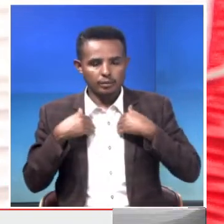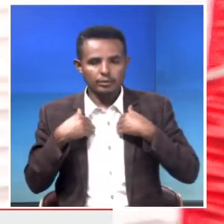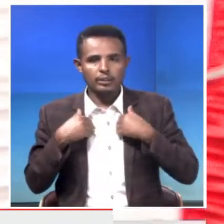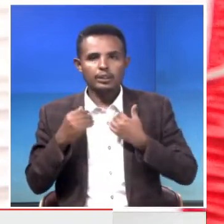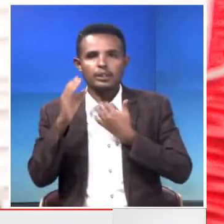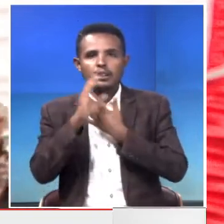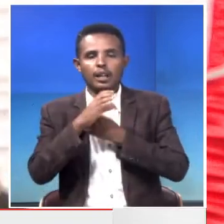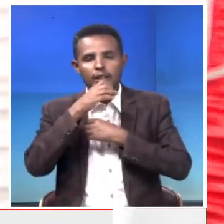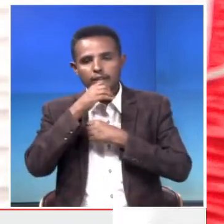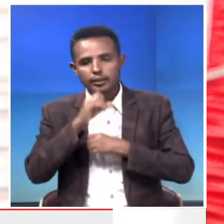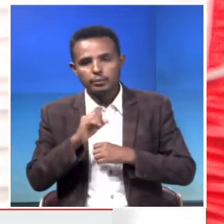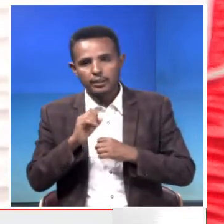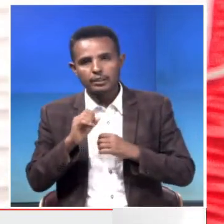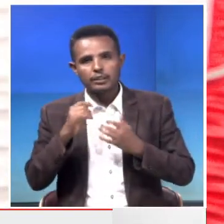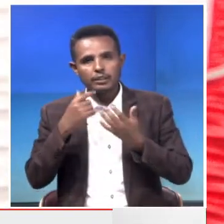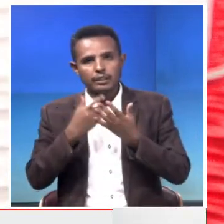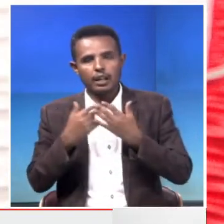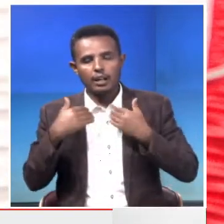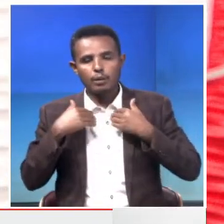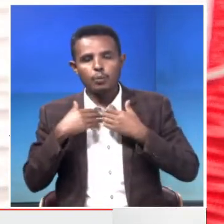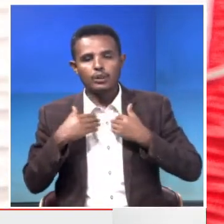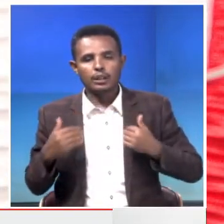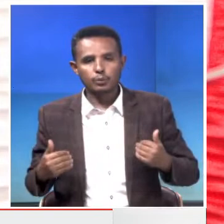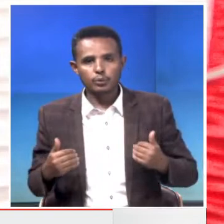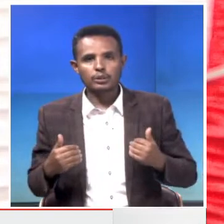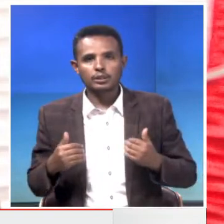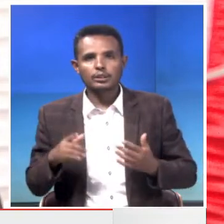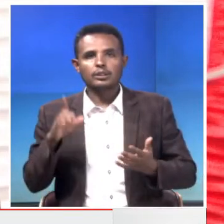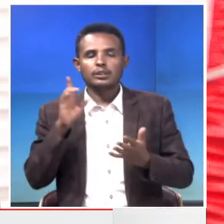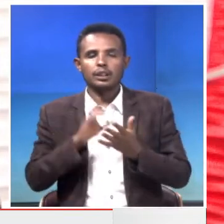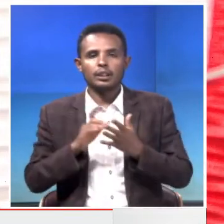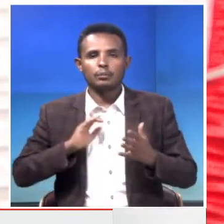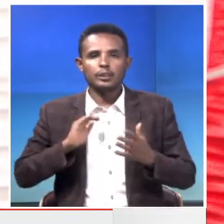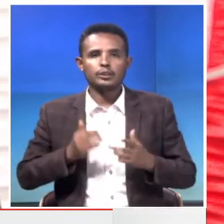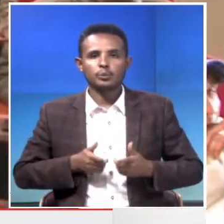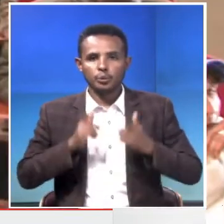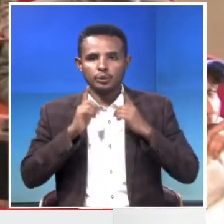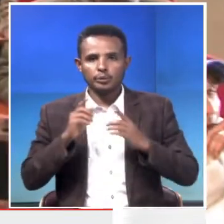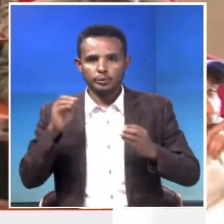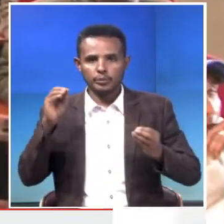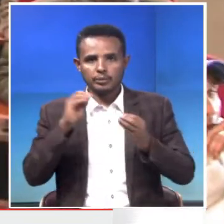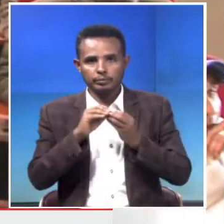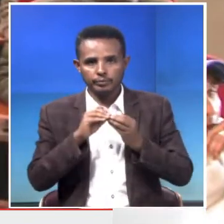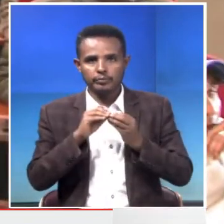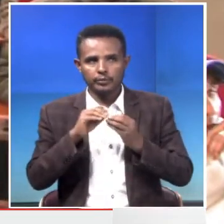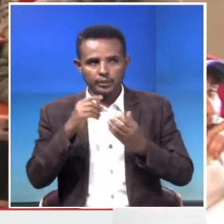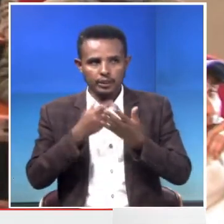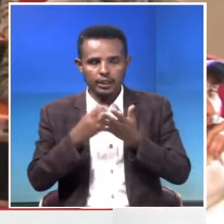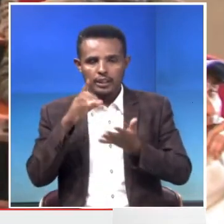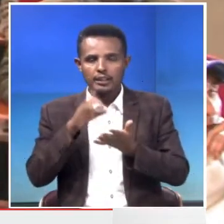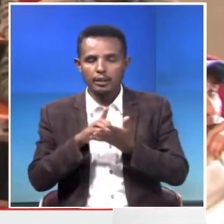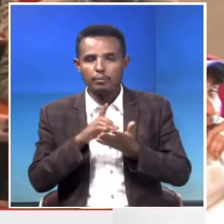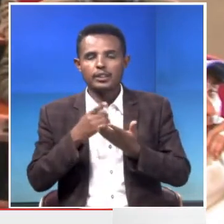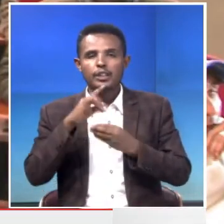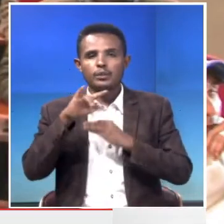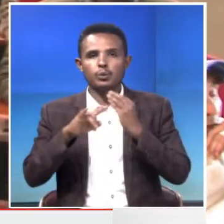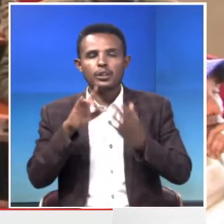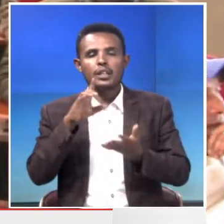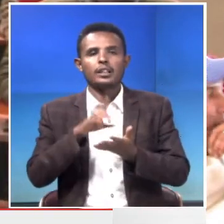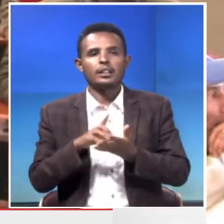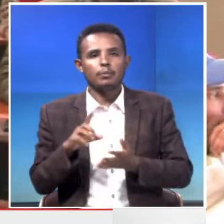የሀገር ሽማግሌም እዚህ ያለው ወጣቶችም ያላችሁ የከተማችን ነዋሪዎችም ጭምር ይሄን ከተማ የዞን ከተማ